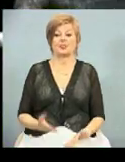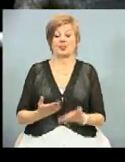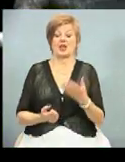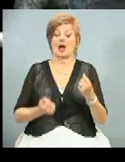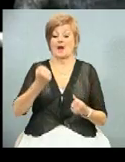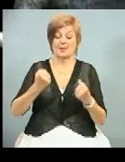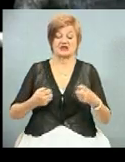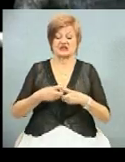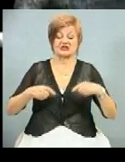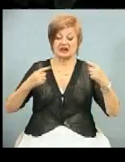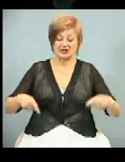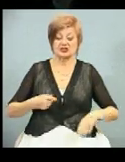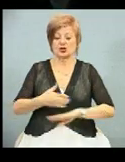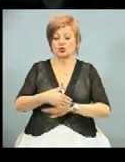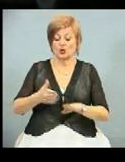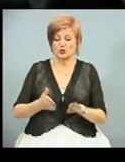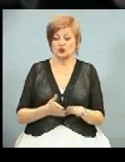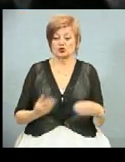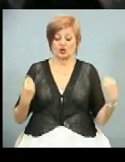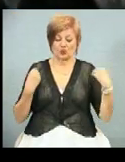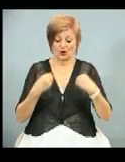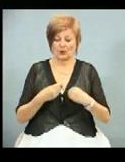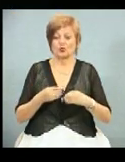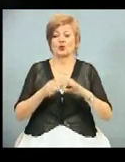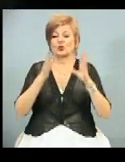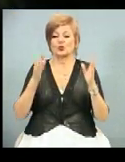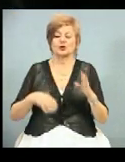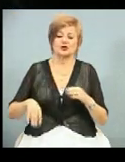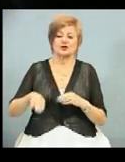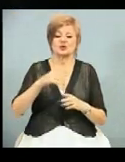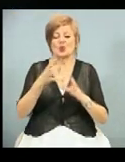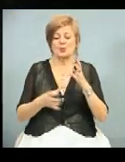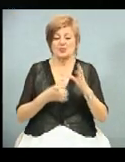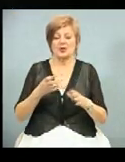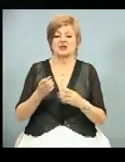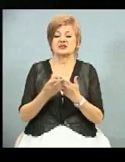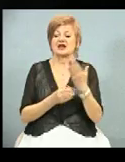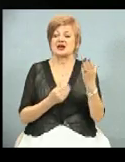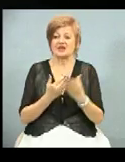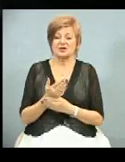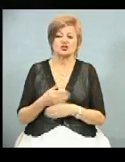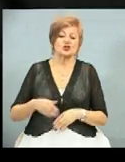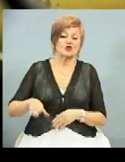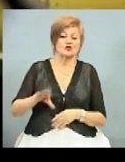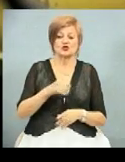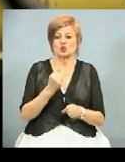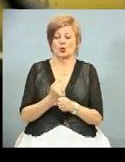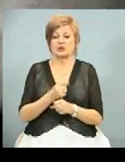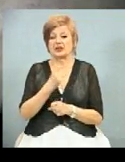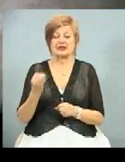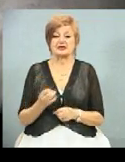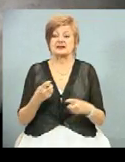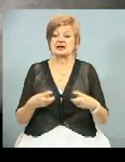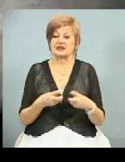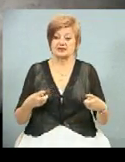Автомобільні шини, взуття, одяг, повітряні кульки, труби, ластики, м'ячі, хірургічні рукавички. Все це виготовляють із гуми.